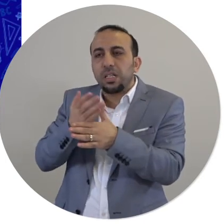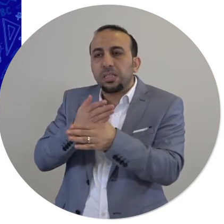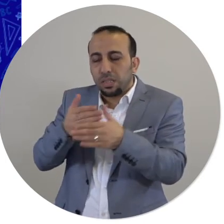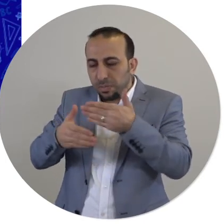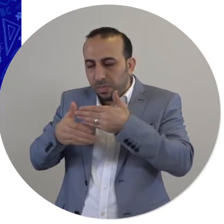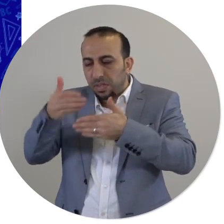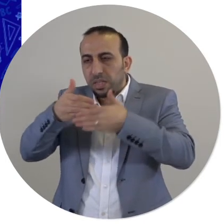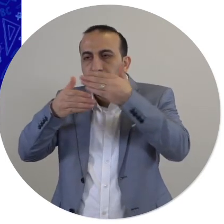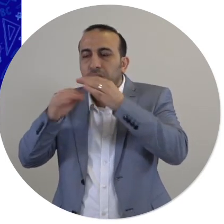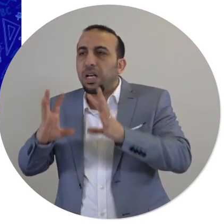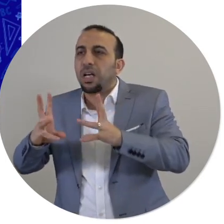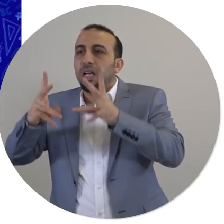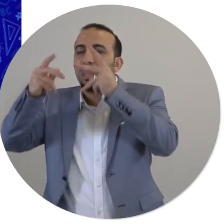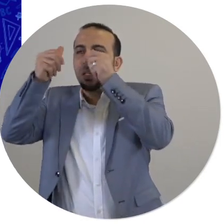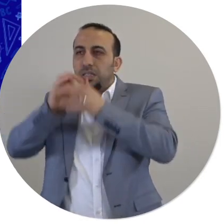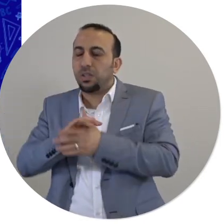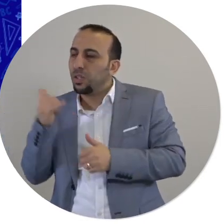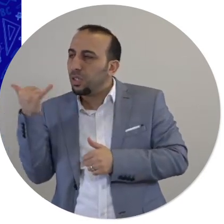التوزيع السكاني.